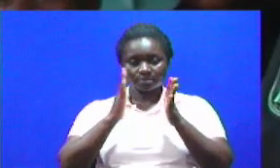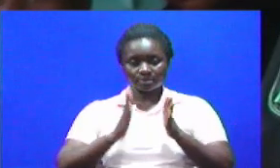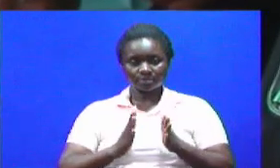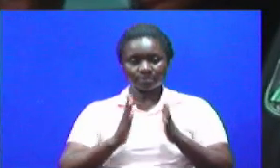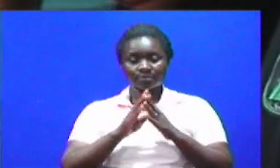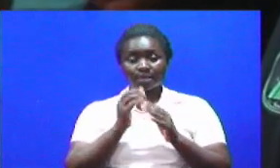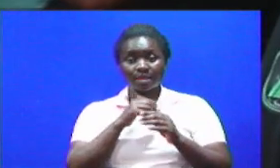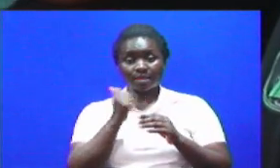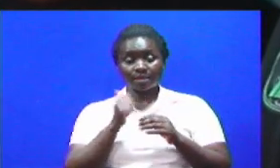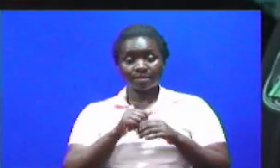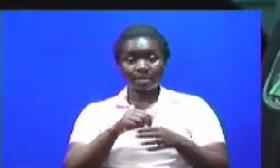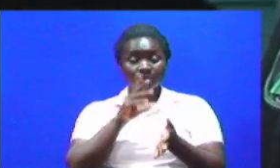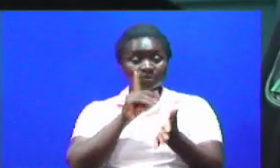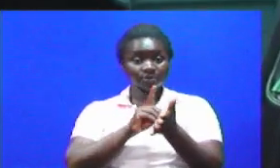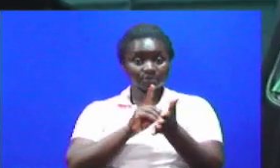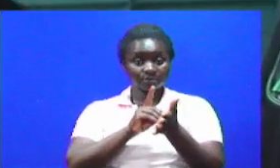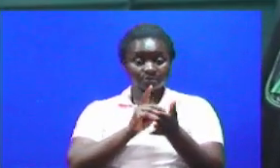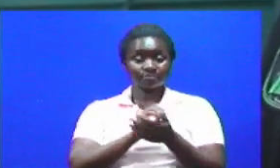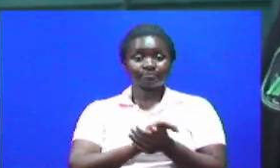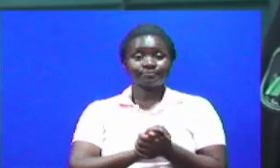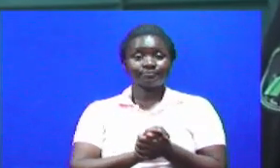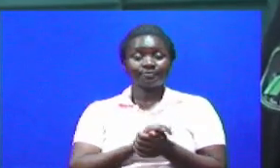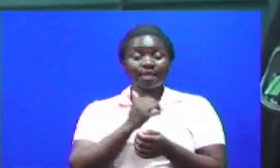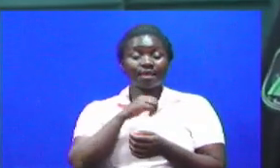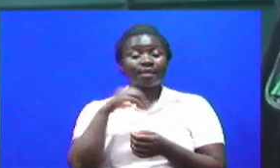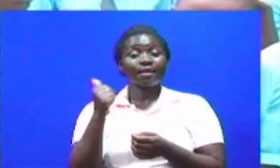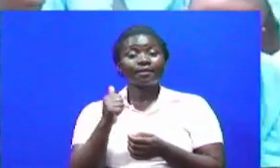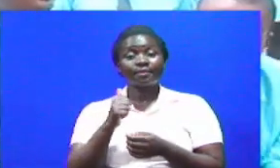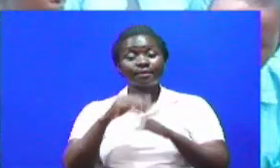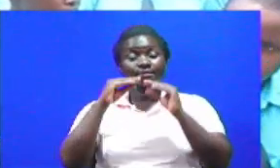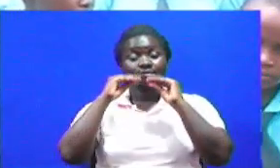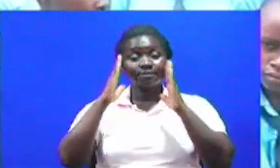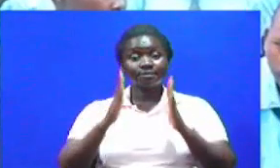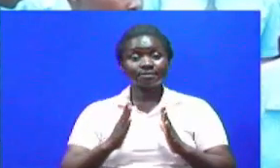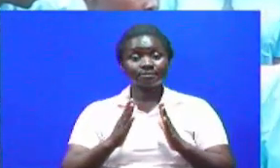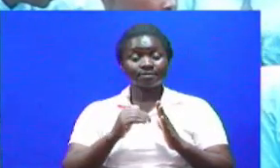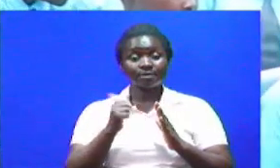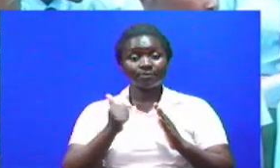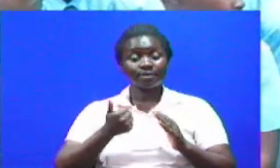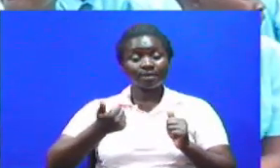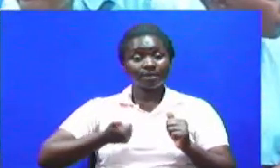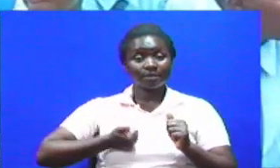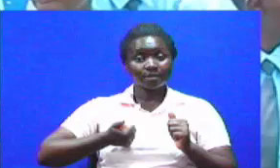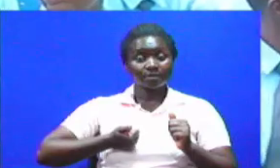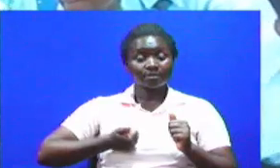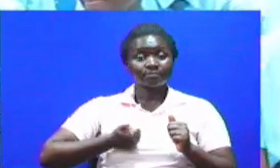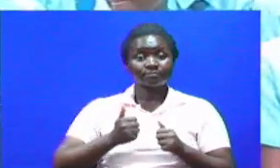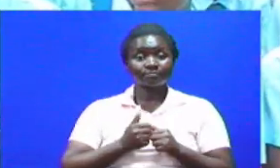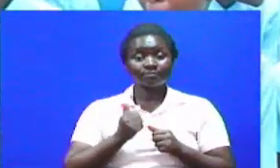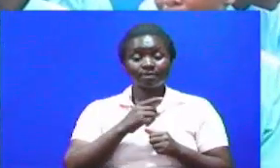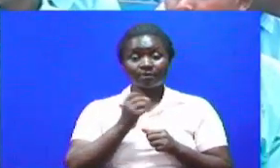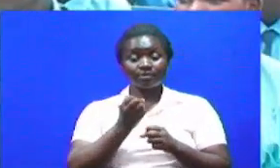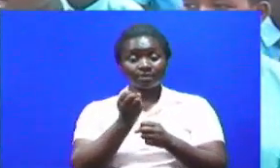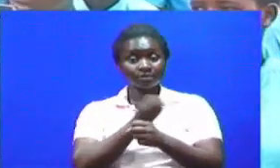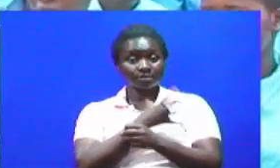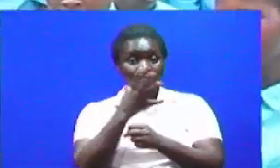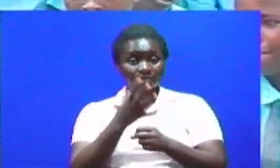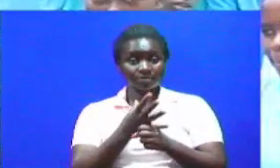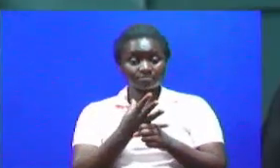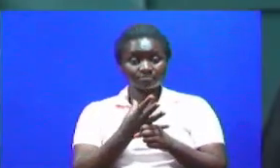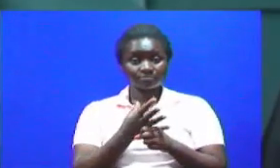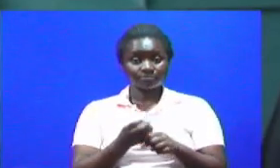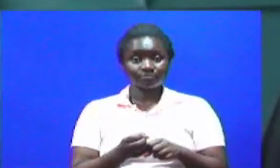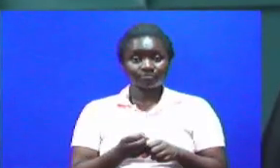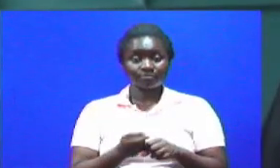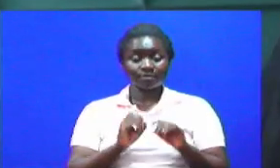abande abanyagitari abande abalimu umwana umwiseke abetaya ase